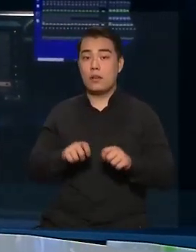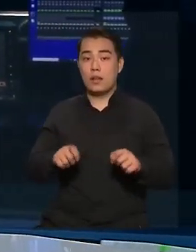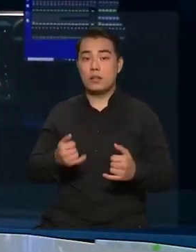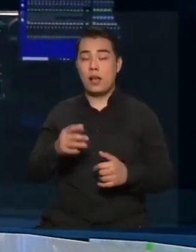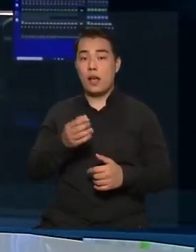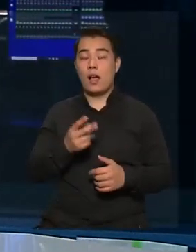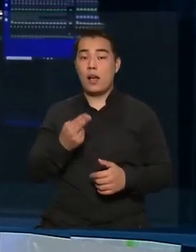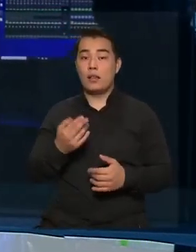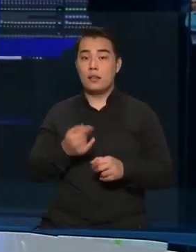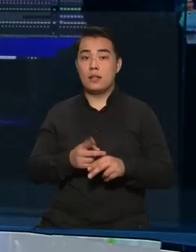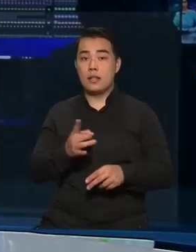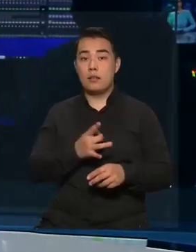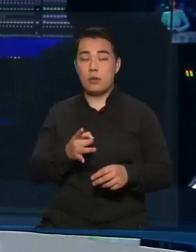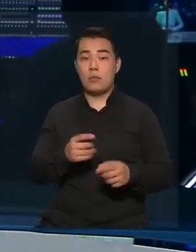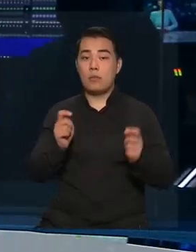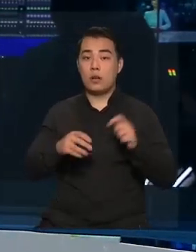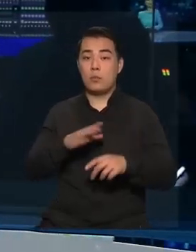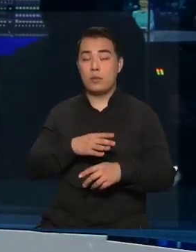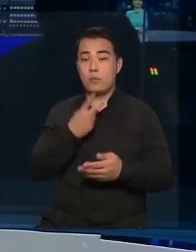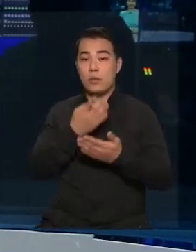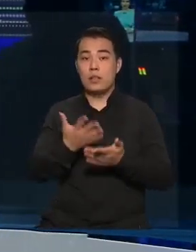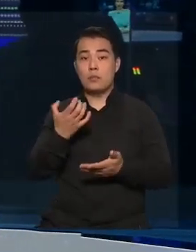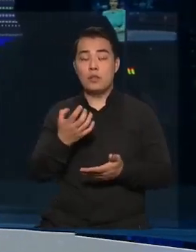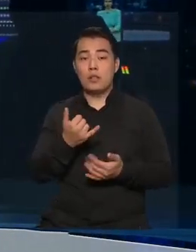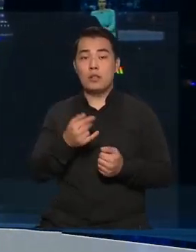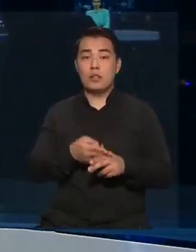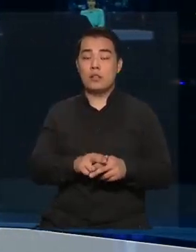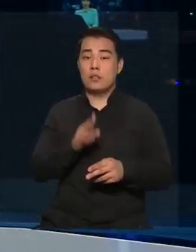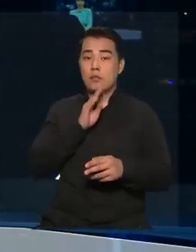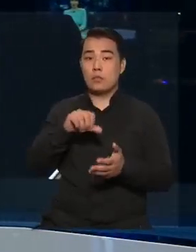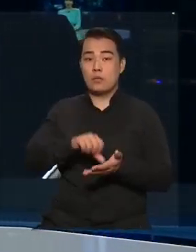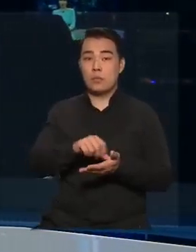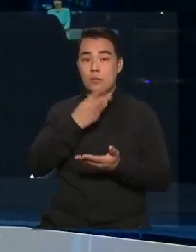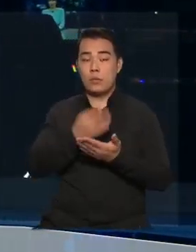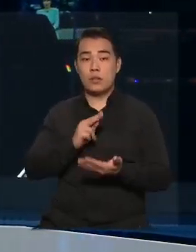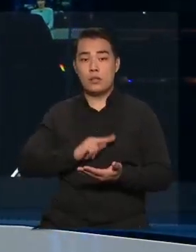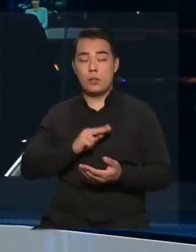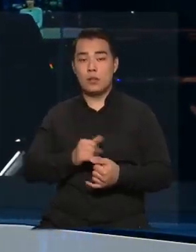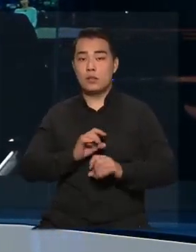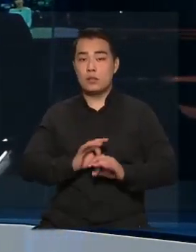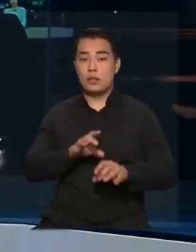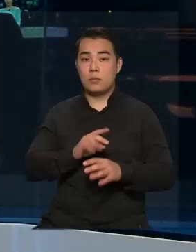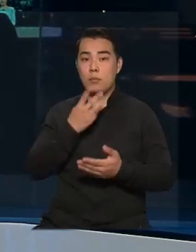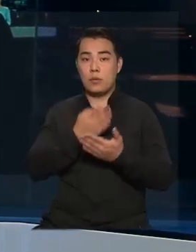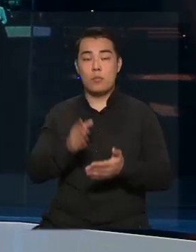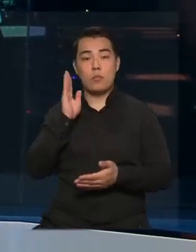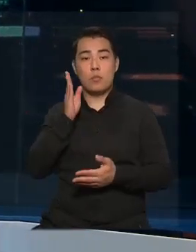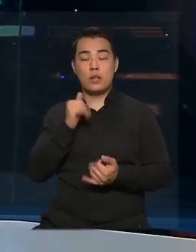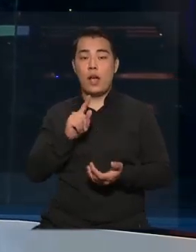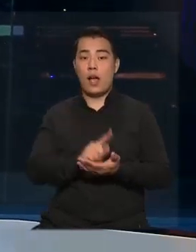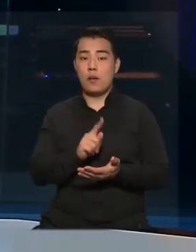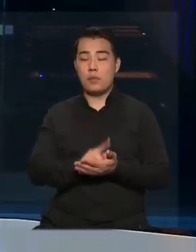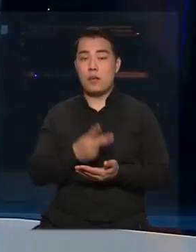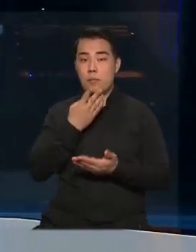Астанада республикалық форум өтті. 500-ден астам қыз-келіншек қатысқан жиында атқарылған жұмыстар баяндалып, алдағы